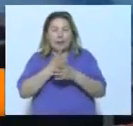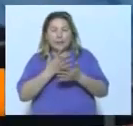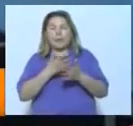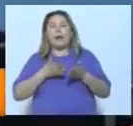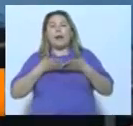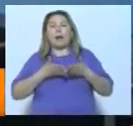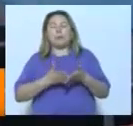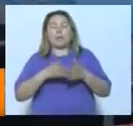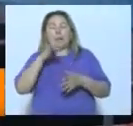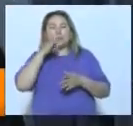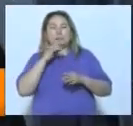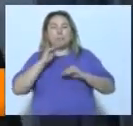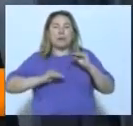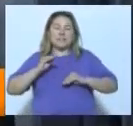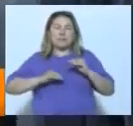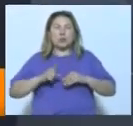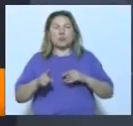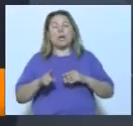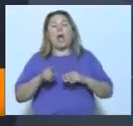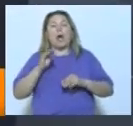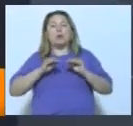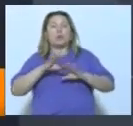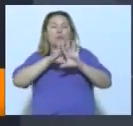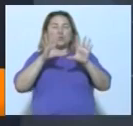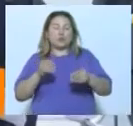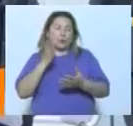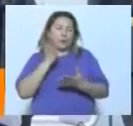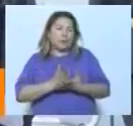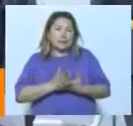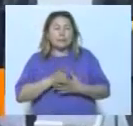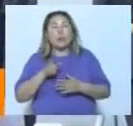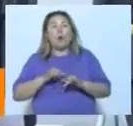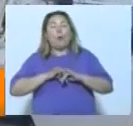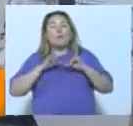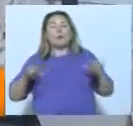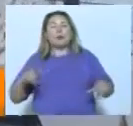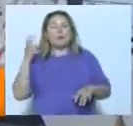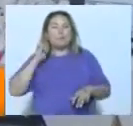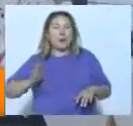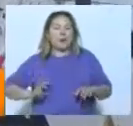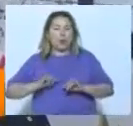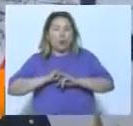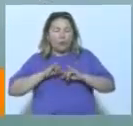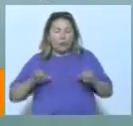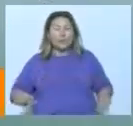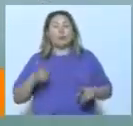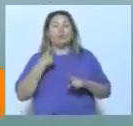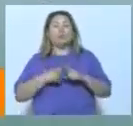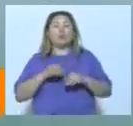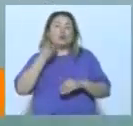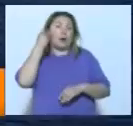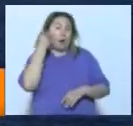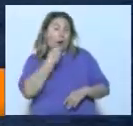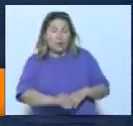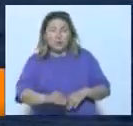корабли отечественного производства, оборудованные по последнему слову техники. Увеличилось количество военнослужащих в ВМС, повысилось качество их